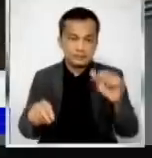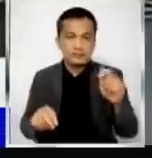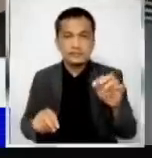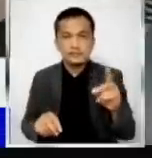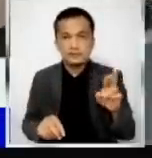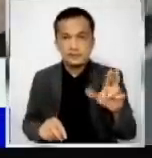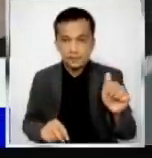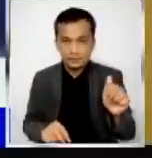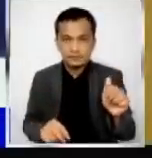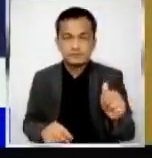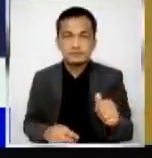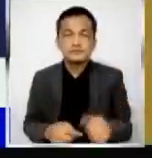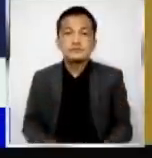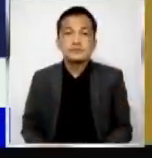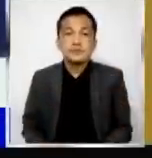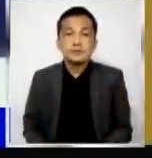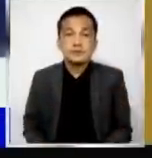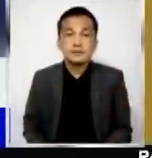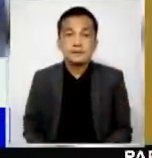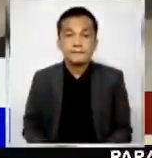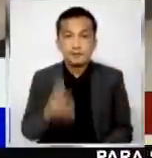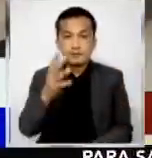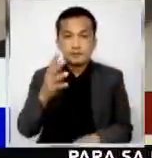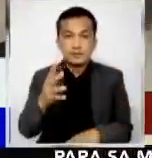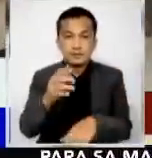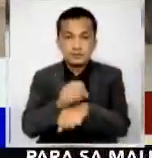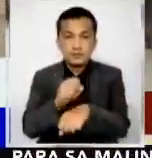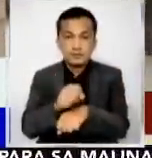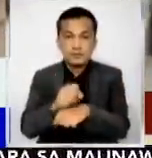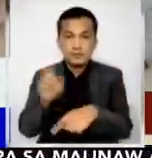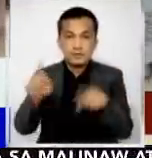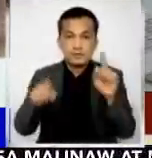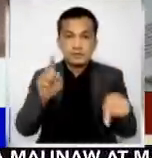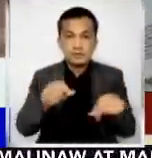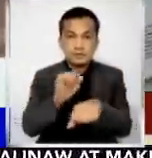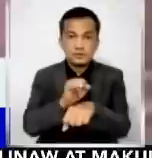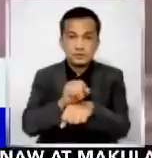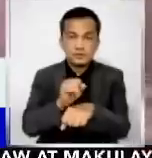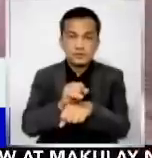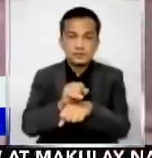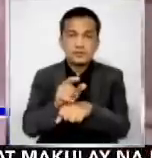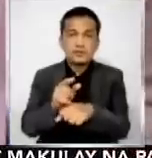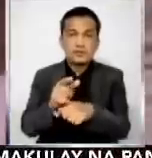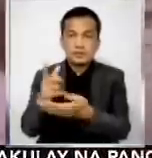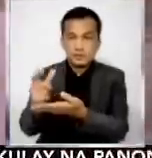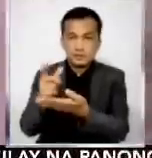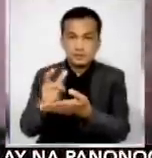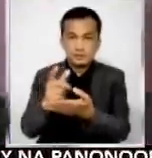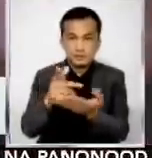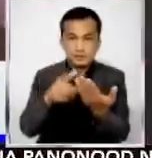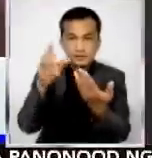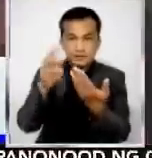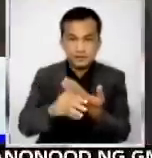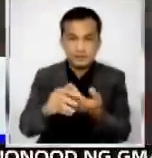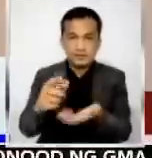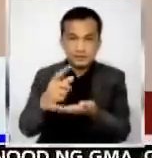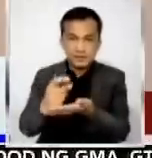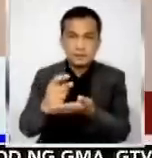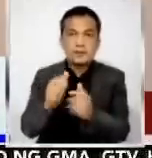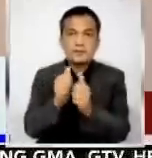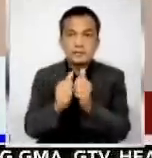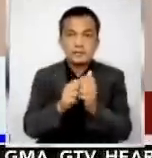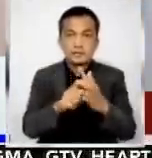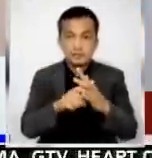50 empleyado ng iba't ibang industriya ang binakunahan sa isang ceremonial vaccination na hudyat ng pagsisimula ng pagbabakuna